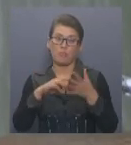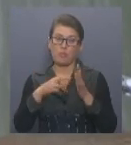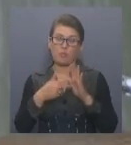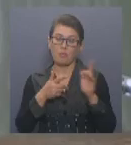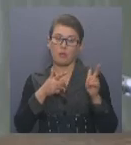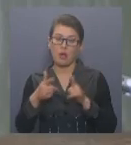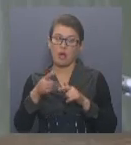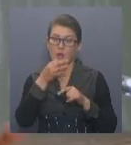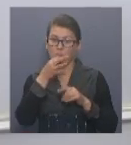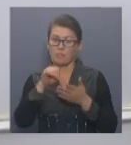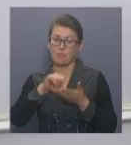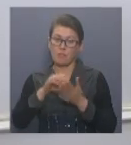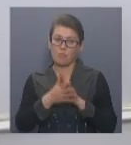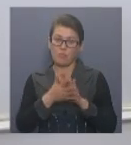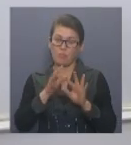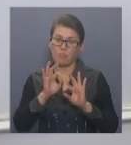әзірленіп жатқандығын мәлімдеді.